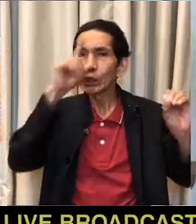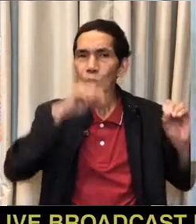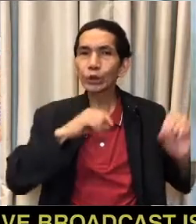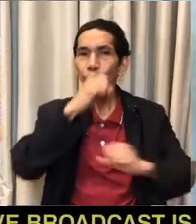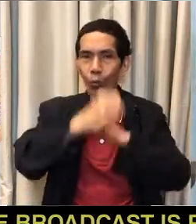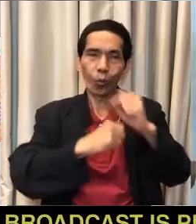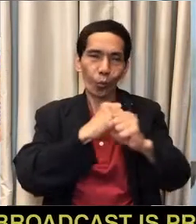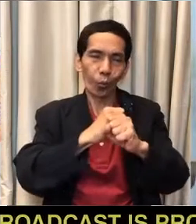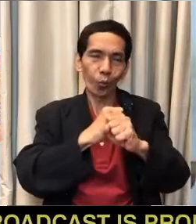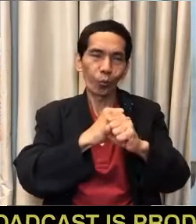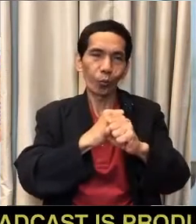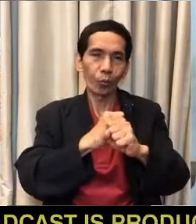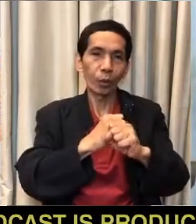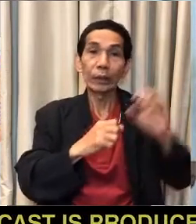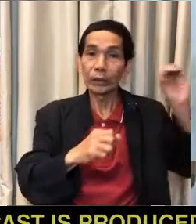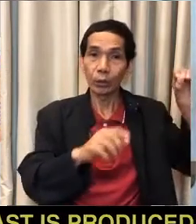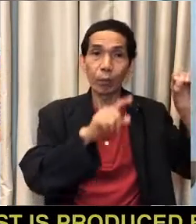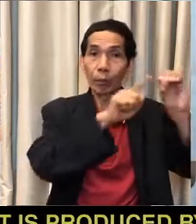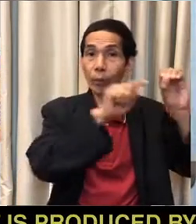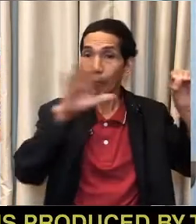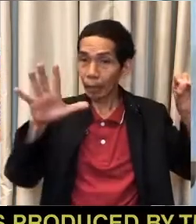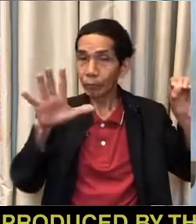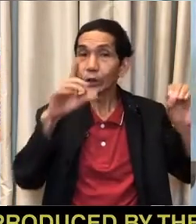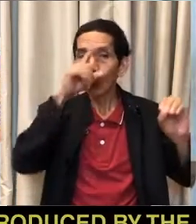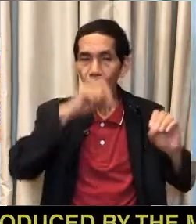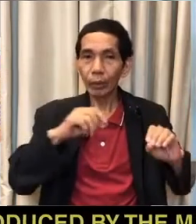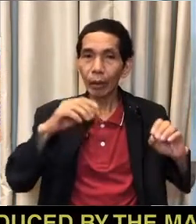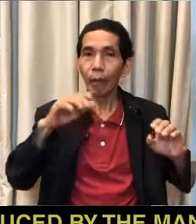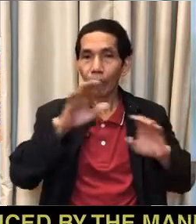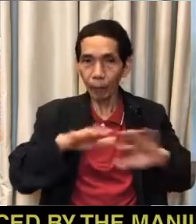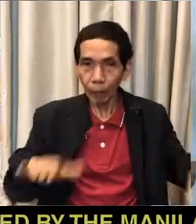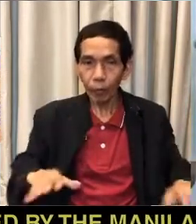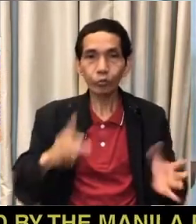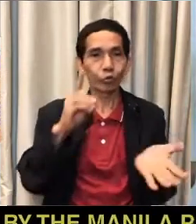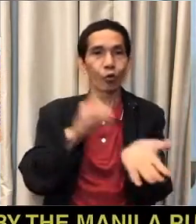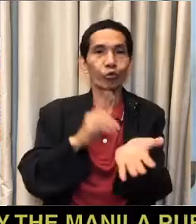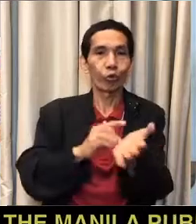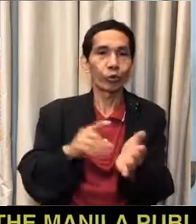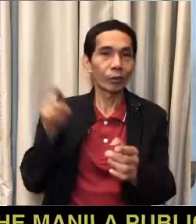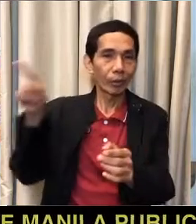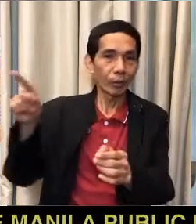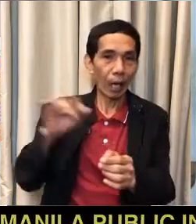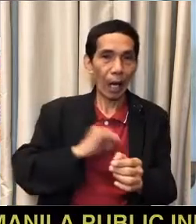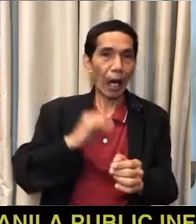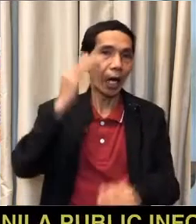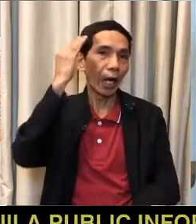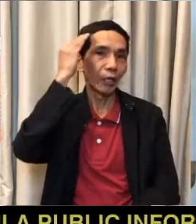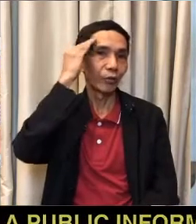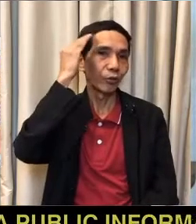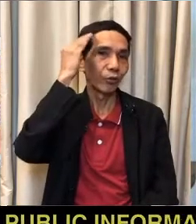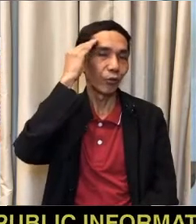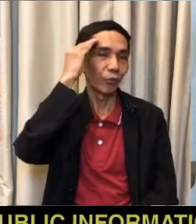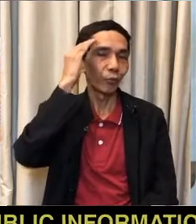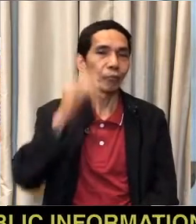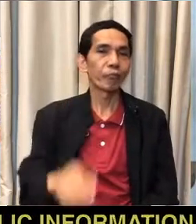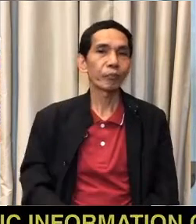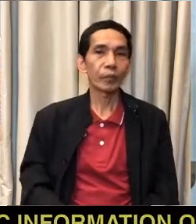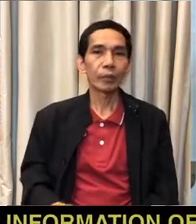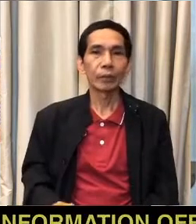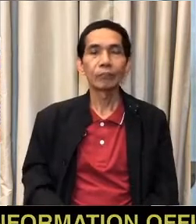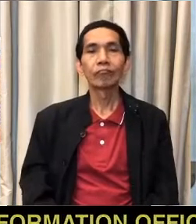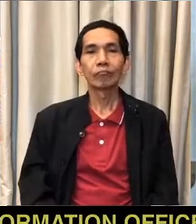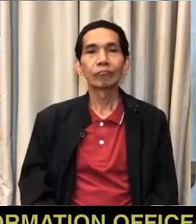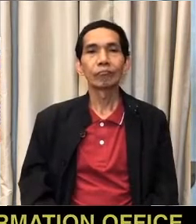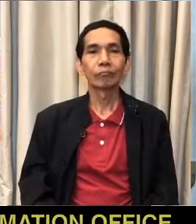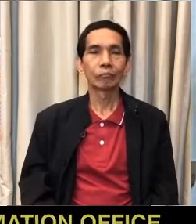0 hanggang 5 years old. O, 0 hanggang 5 years old. Ngayon. O, ito, doktora ito ha. Ito, sa pagkakaalam ko lang. No, layman's